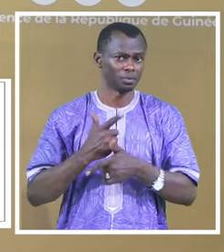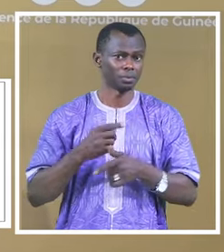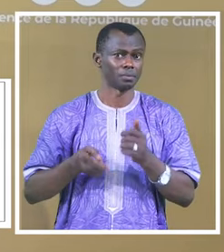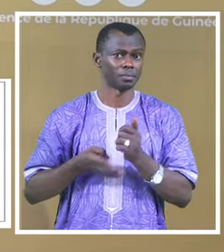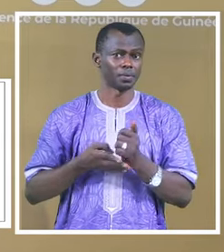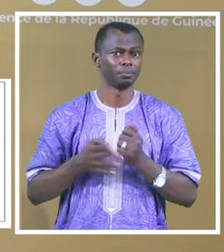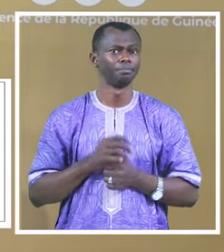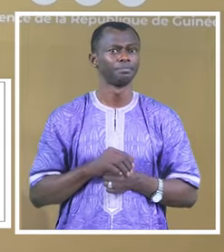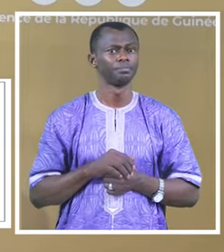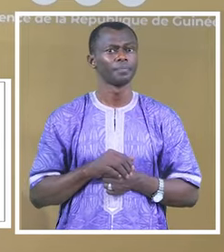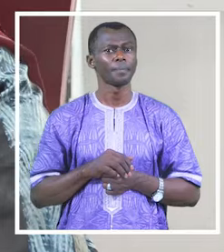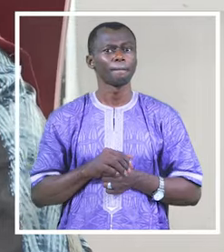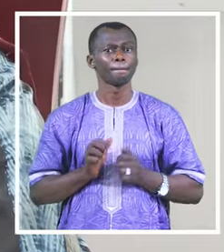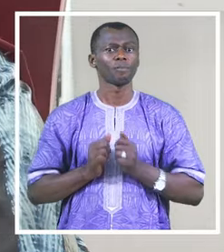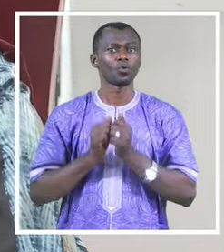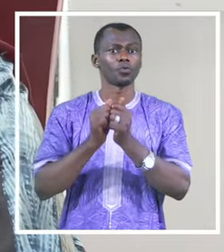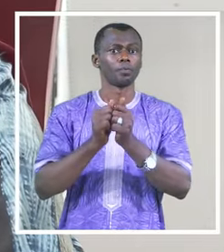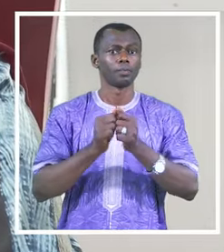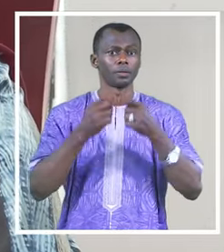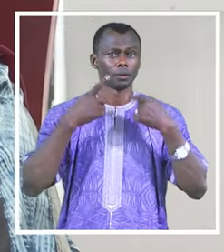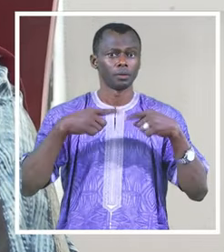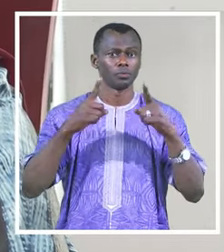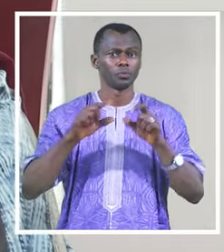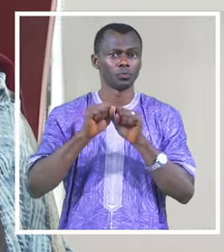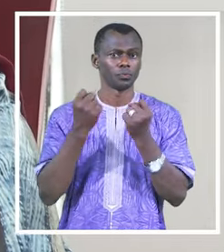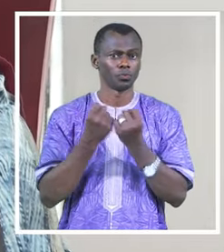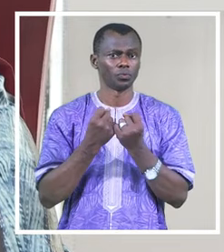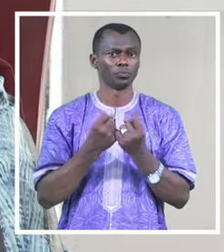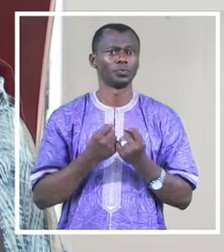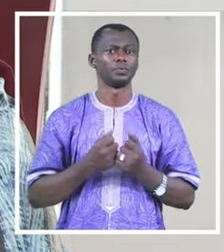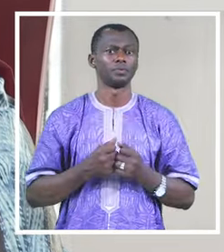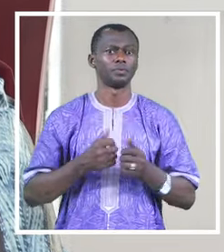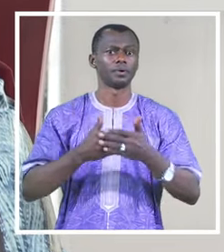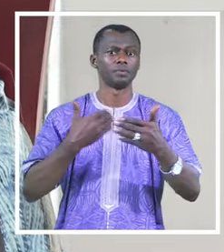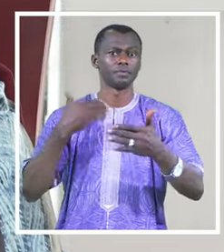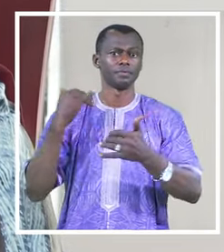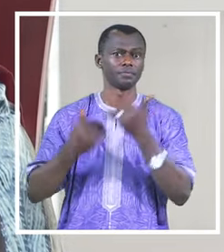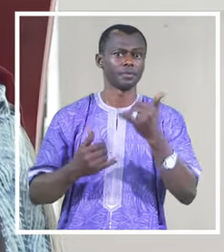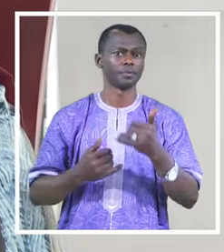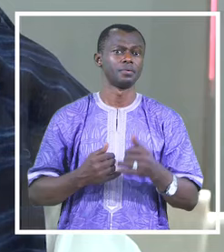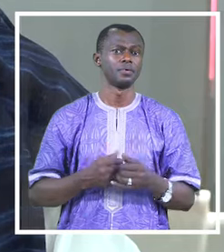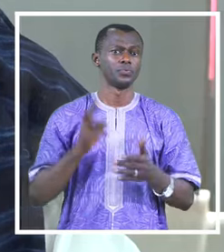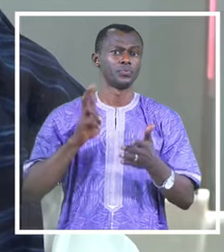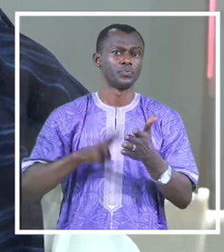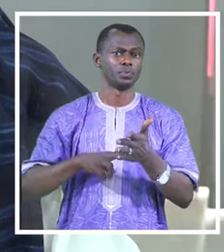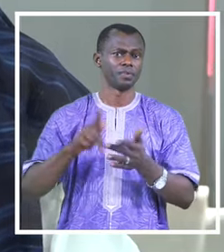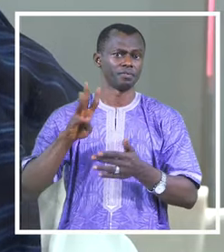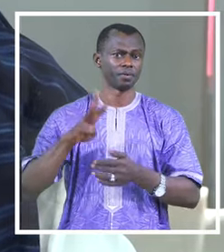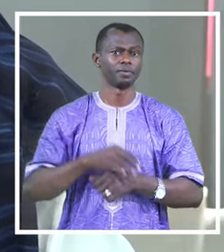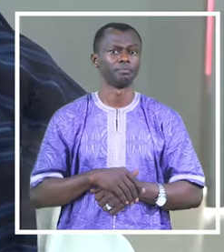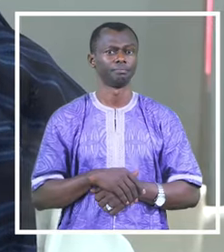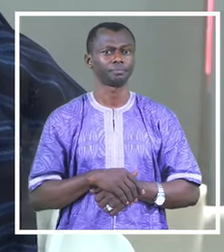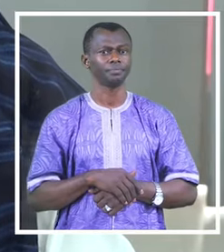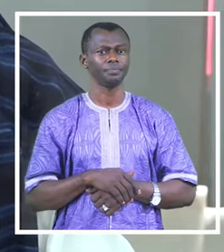les sociétés de microfinance avant la fin du premier trimestre 2024. Au titre de son message du